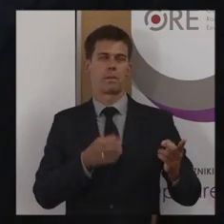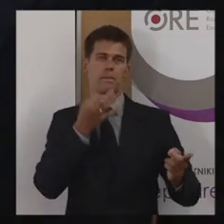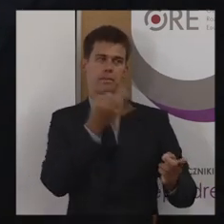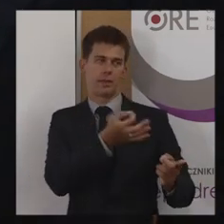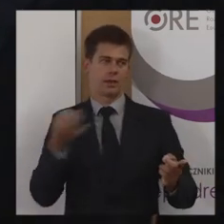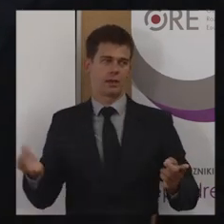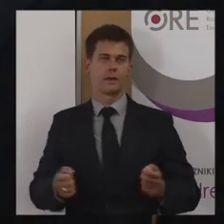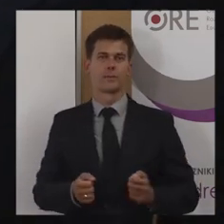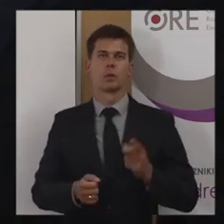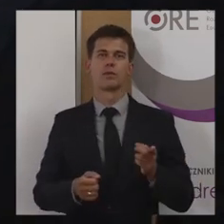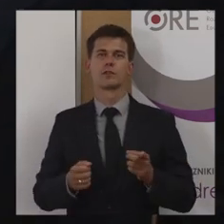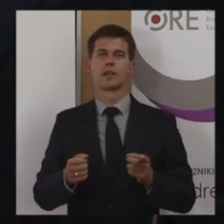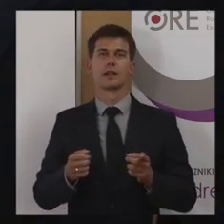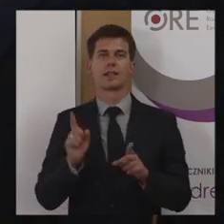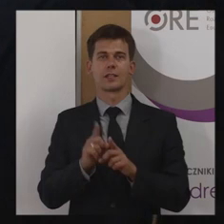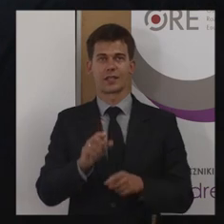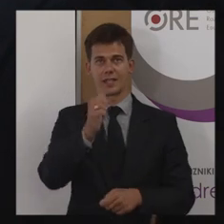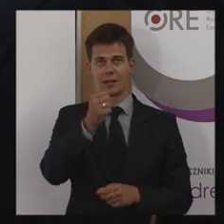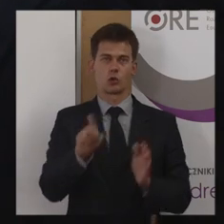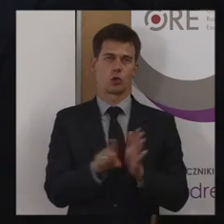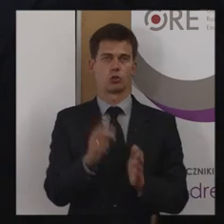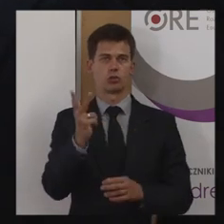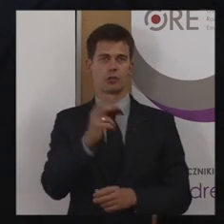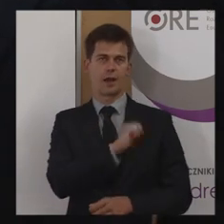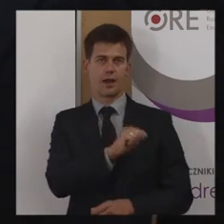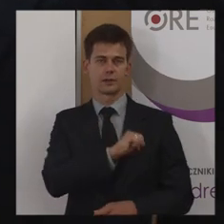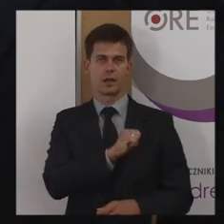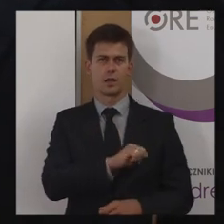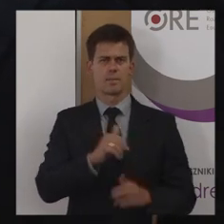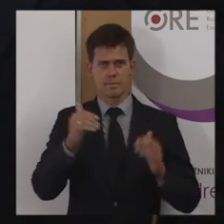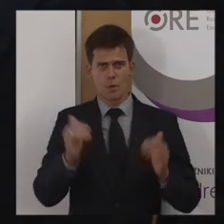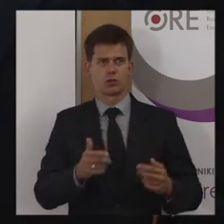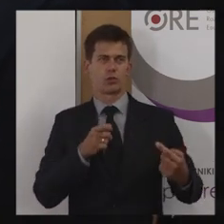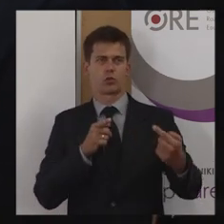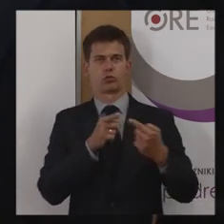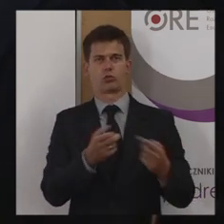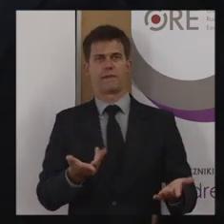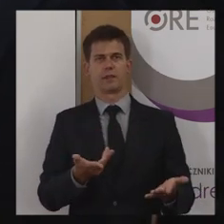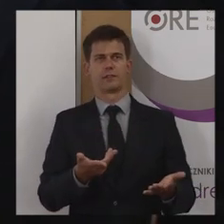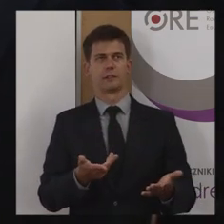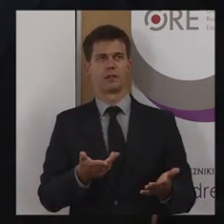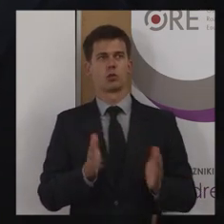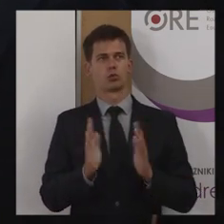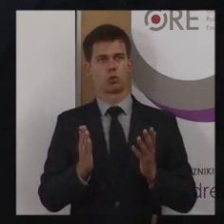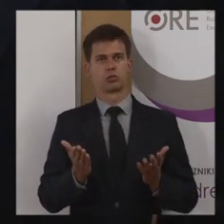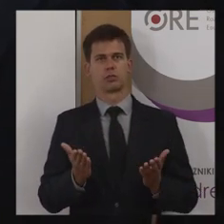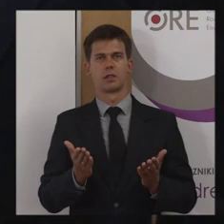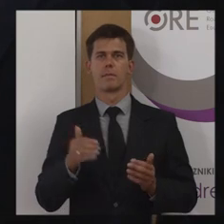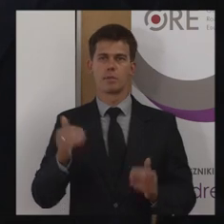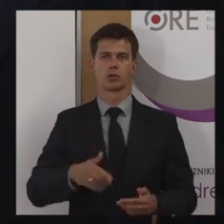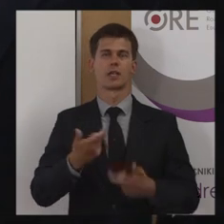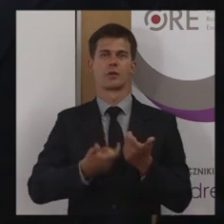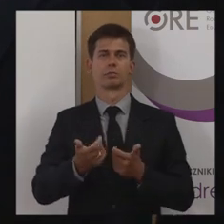pytanie. Mam wrażenie, że w klasach 1-3 da się dostosować w dużym